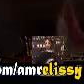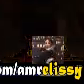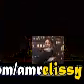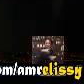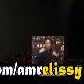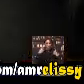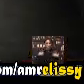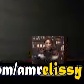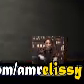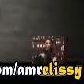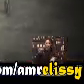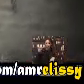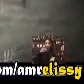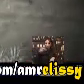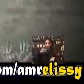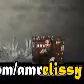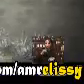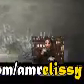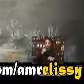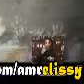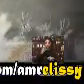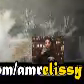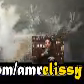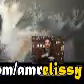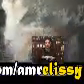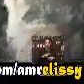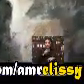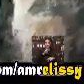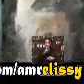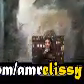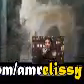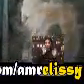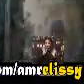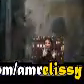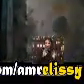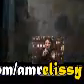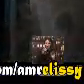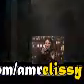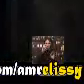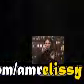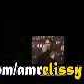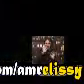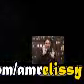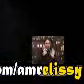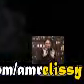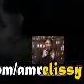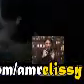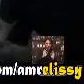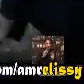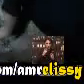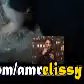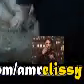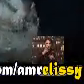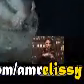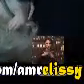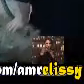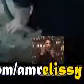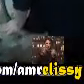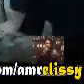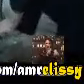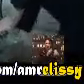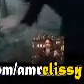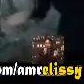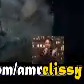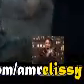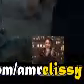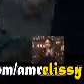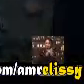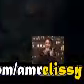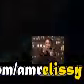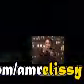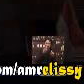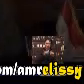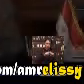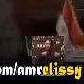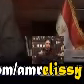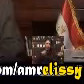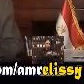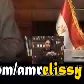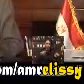العامة. الأمر الثاني، احنا بالنسبة للمية في عدد كبير من المنازل وصلوا له